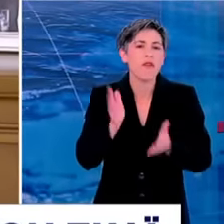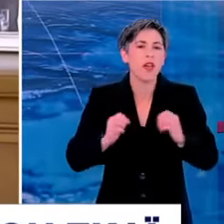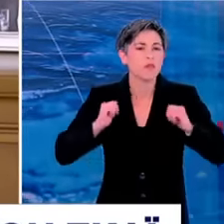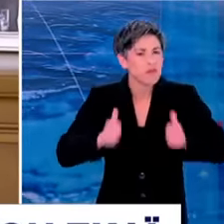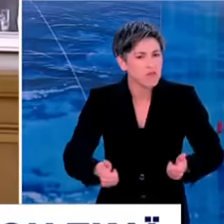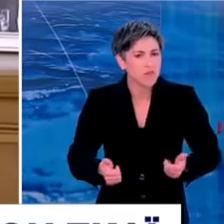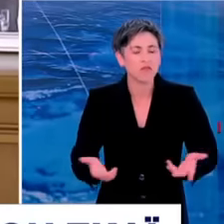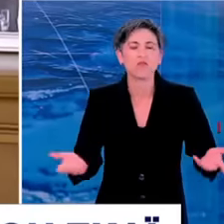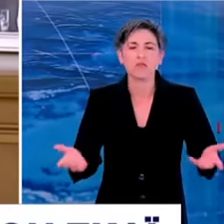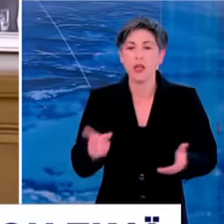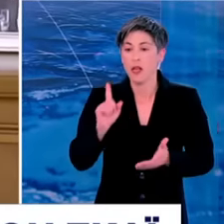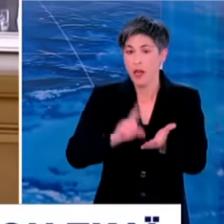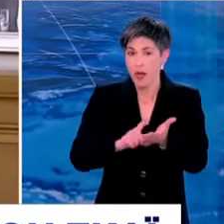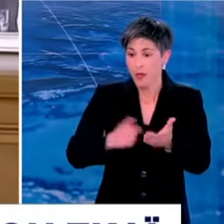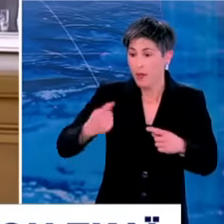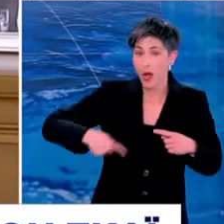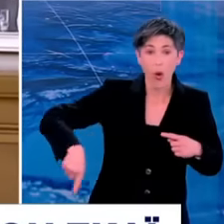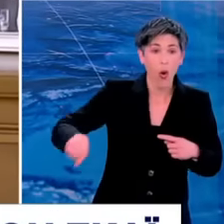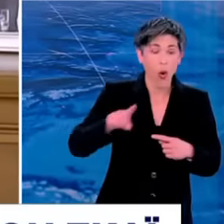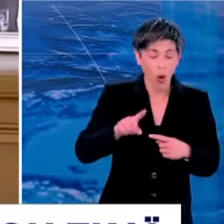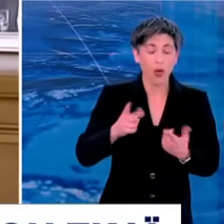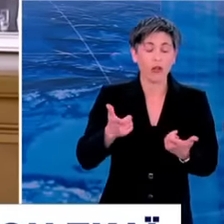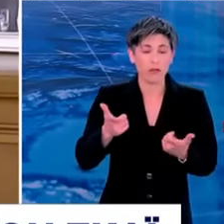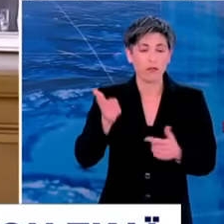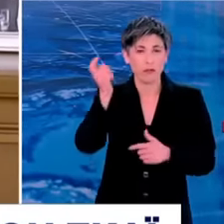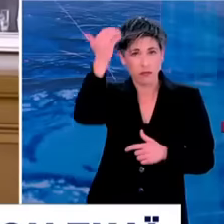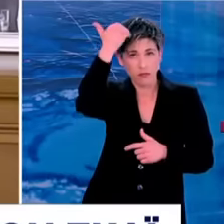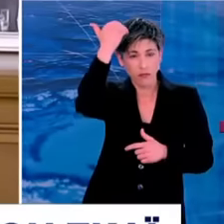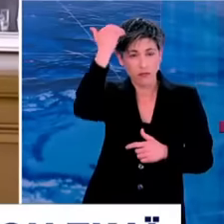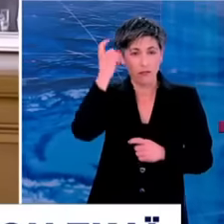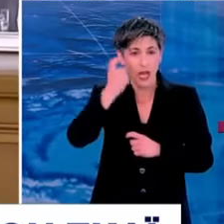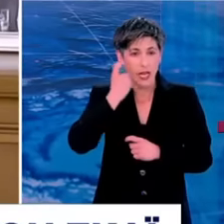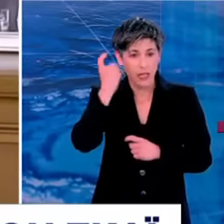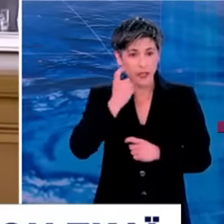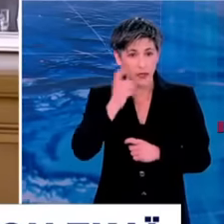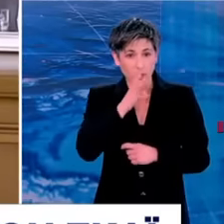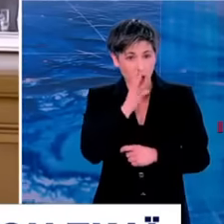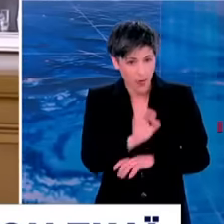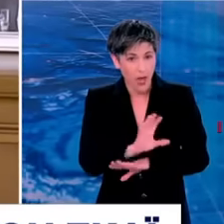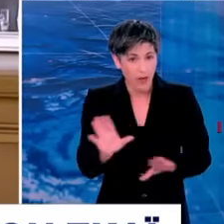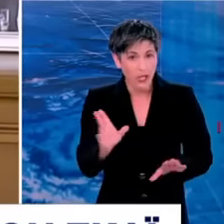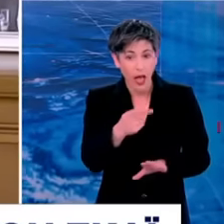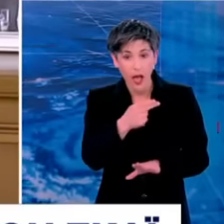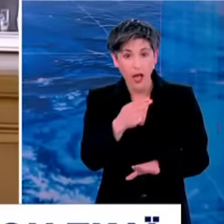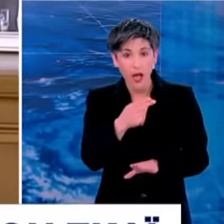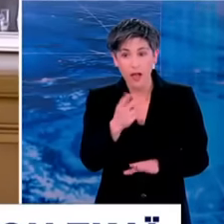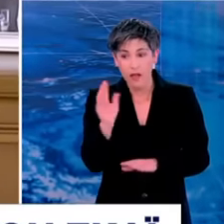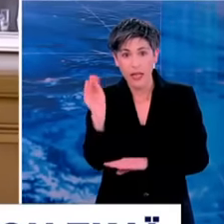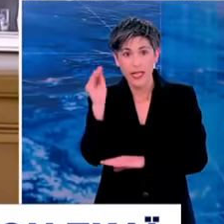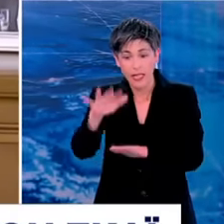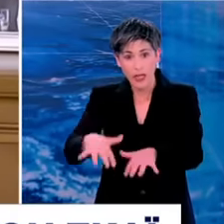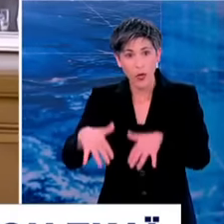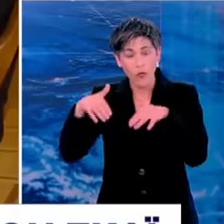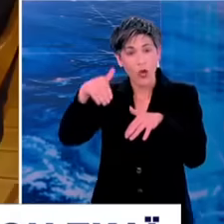να αναλογιστούν πολύ προσεκτικά αν πράγματι θέλουμε εντός του Εθνικού Κοινοβουλίου να